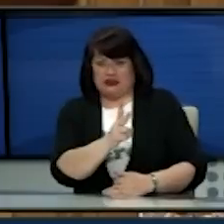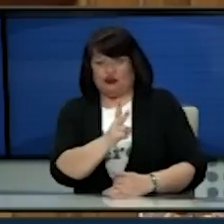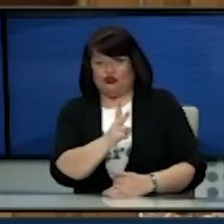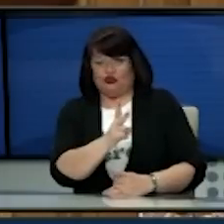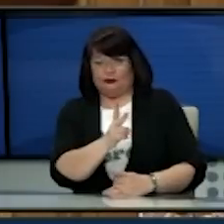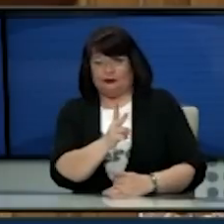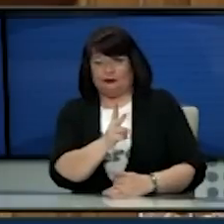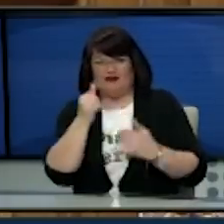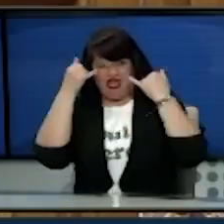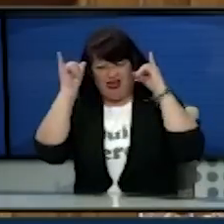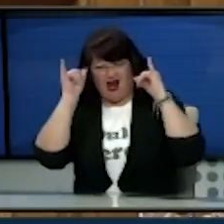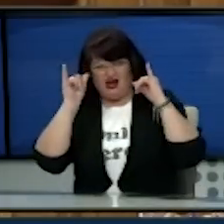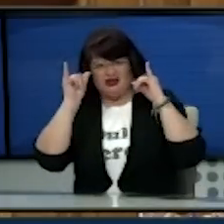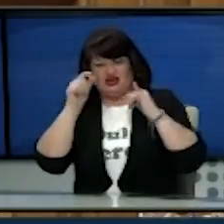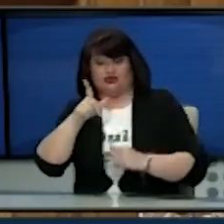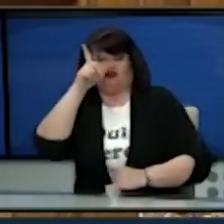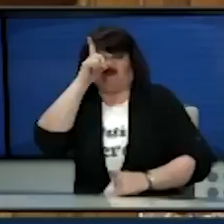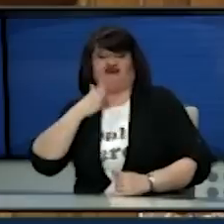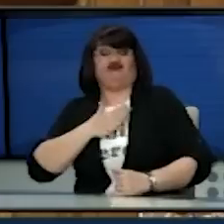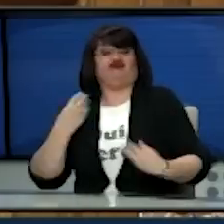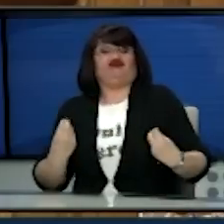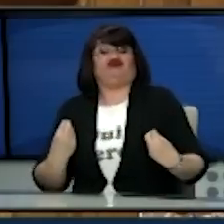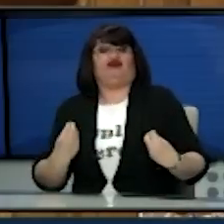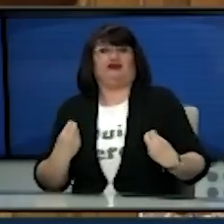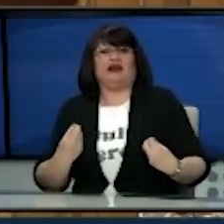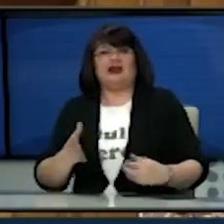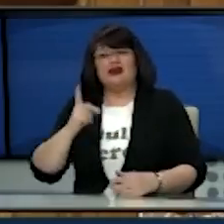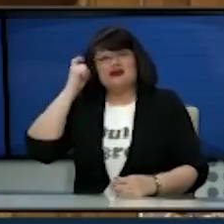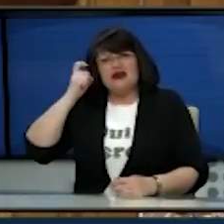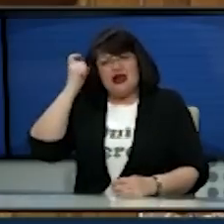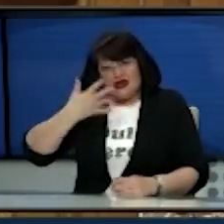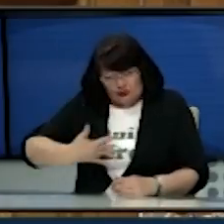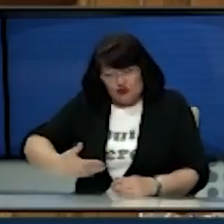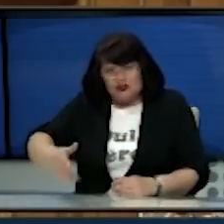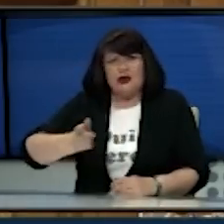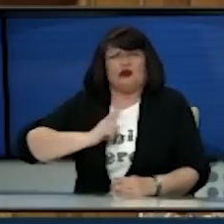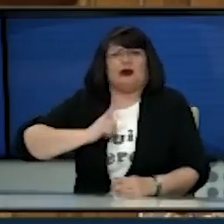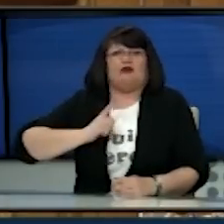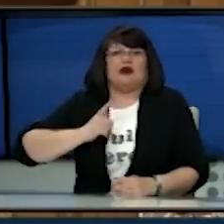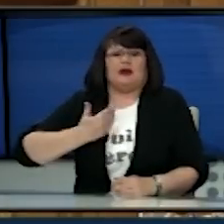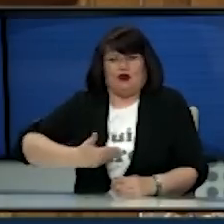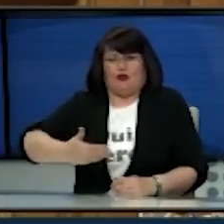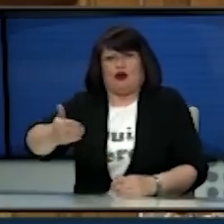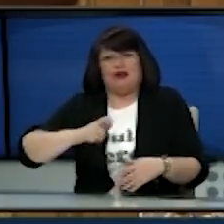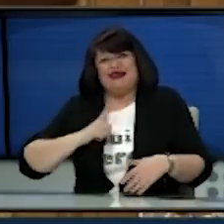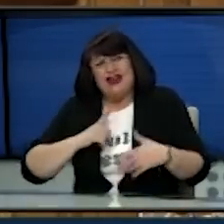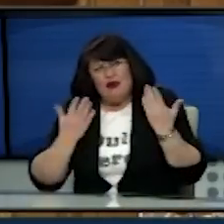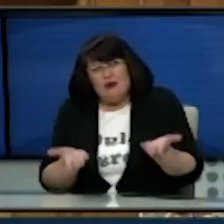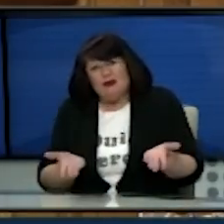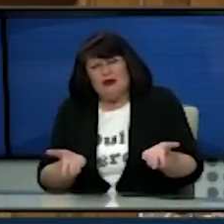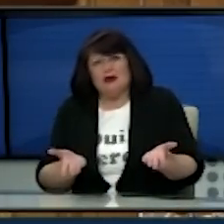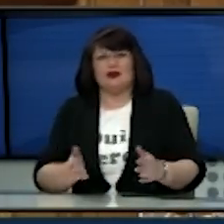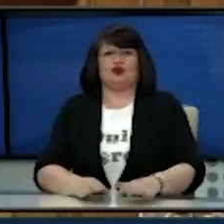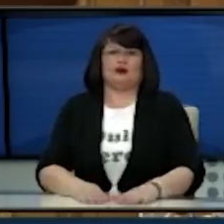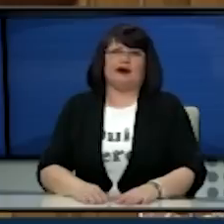οποία με θράσος κομπάζατε εδώ μέσα, φανταζόμαστε τι έχει να περιμένει ο ελληνικός λαός από εδώ και πέρα.